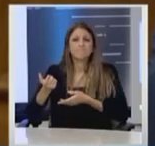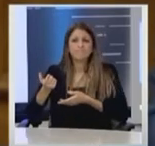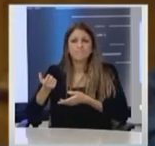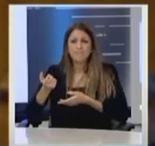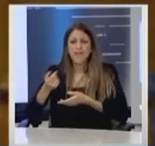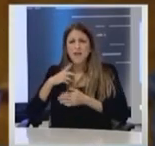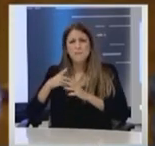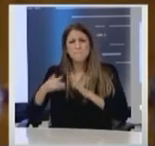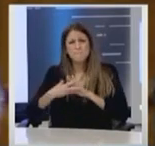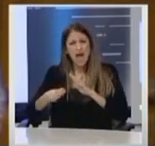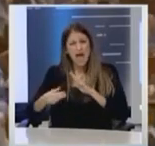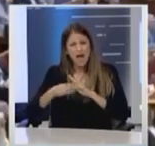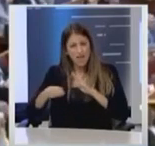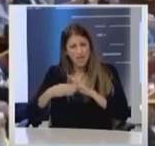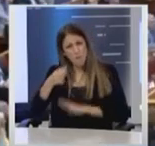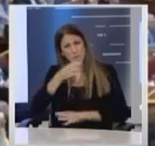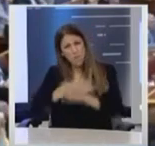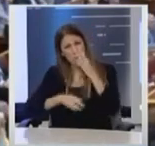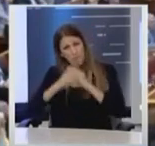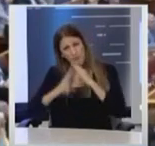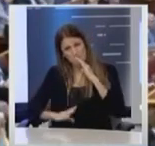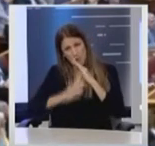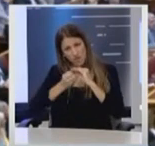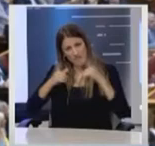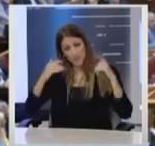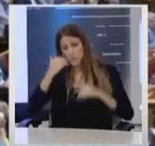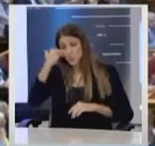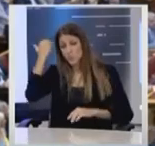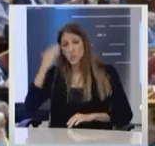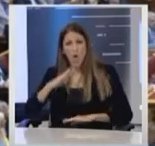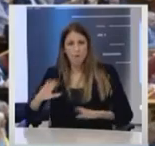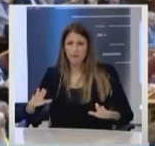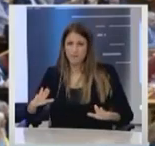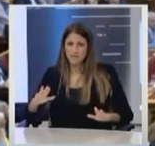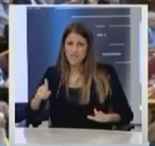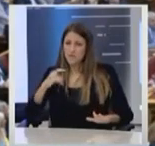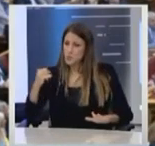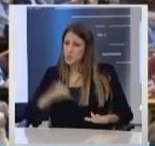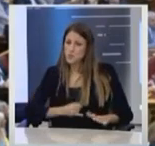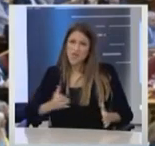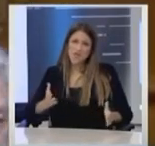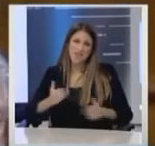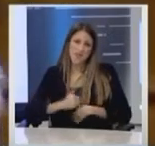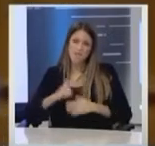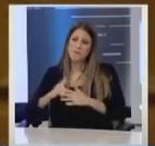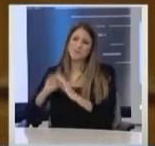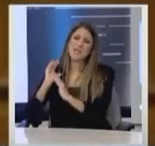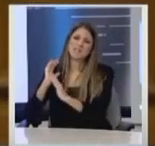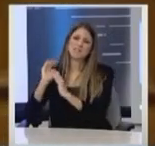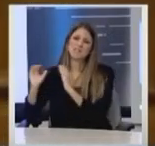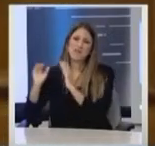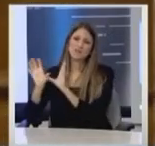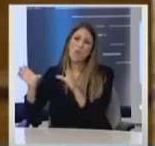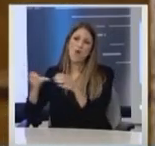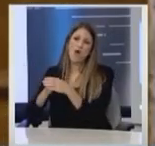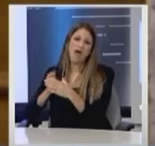και ταυτόχρονα ντροπιαστικό απέναντι σε αυτή την κατηγορία των συμπολιτών μας. Η αναφορά που